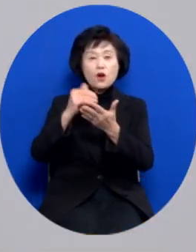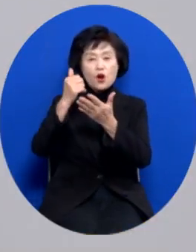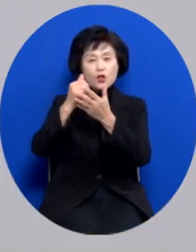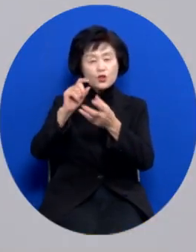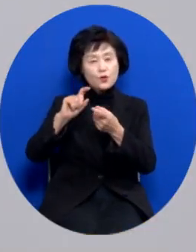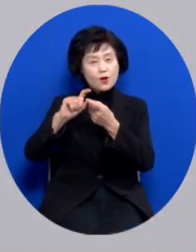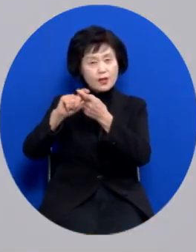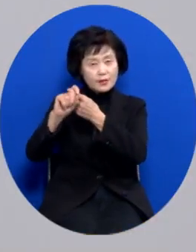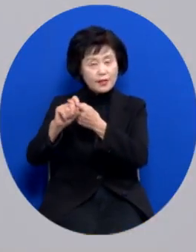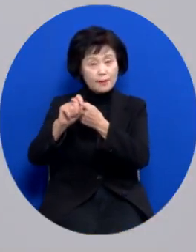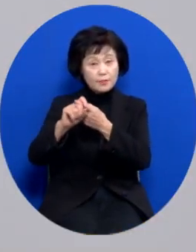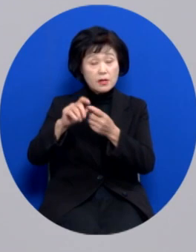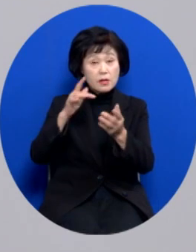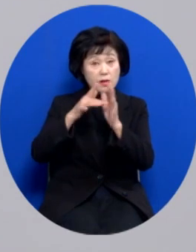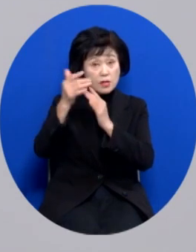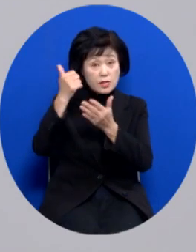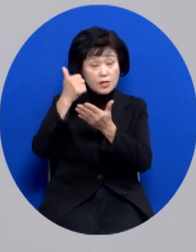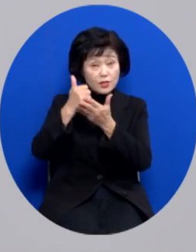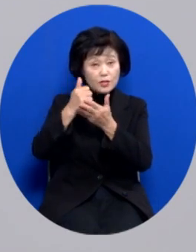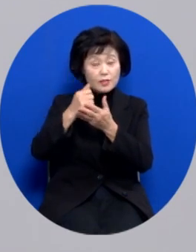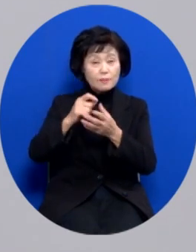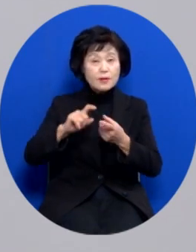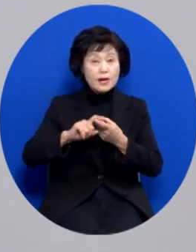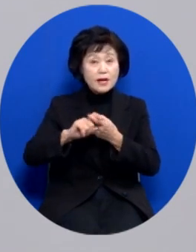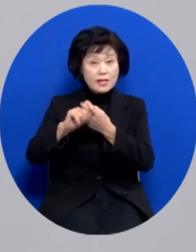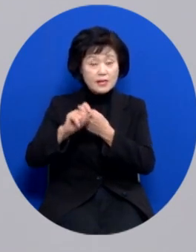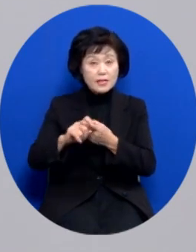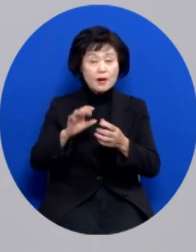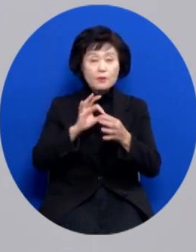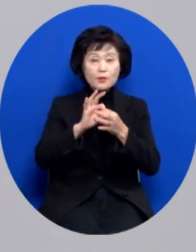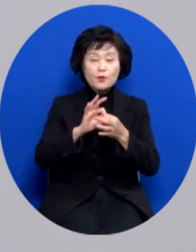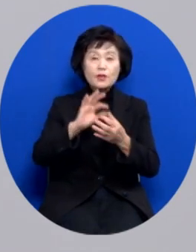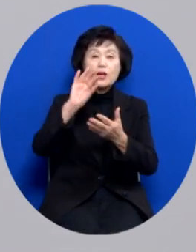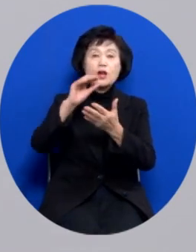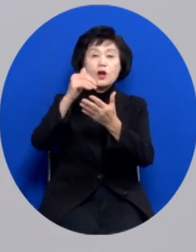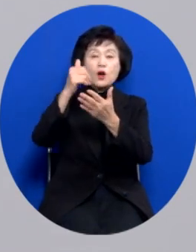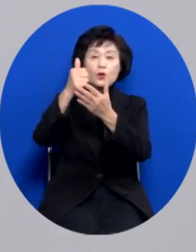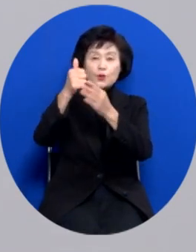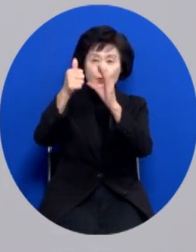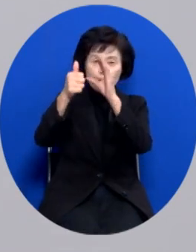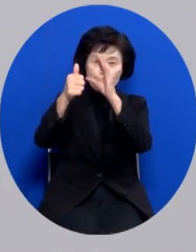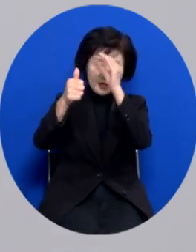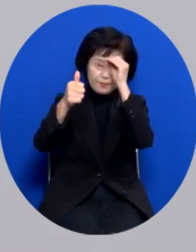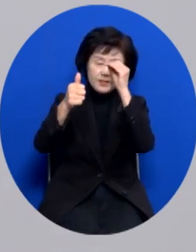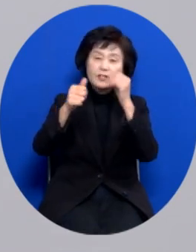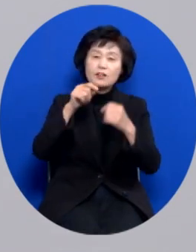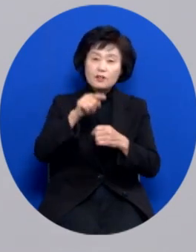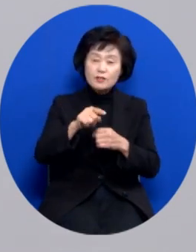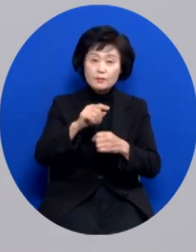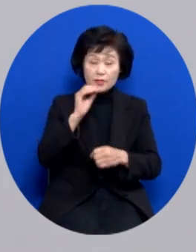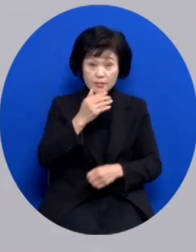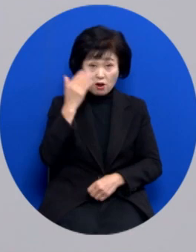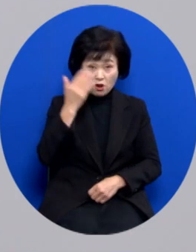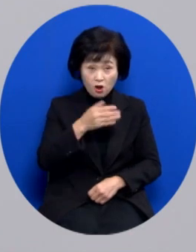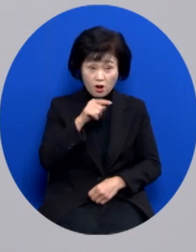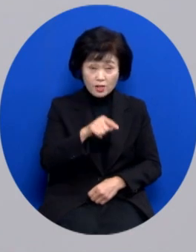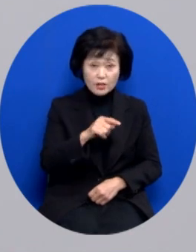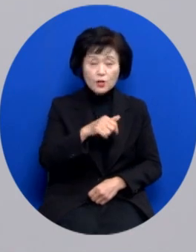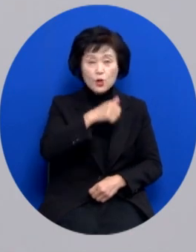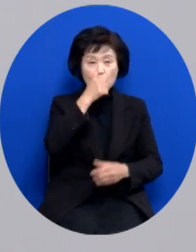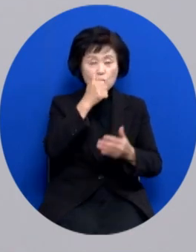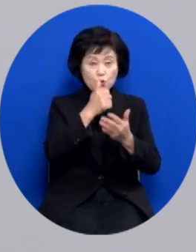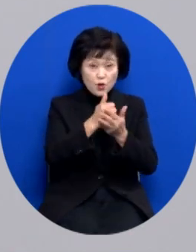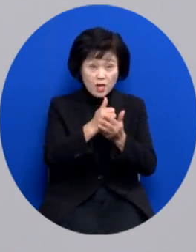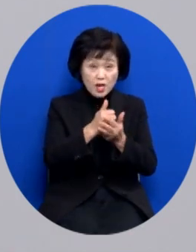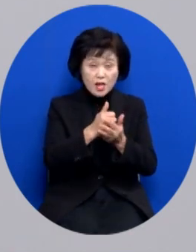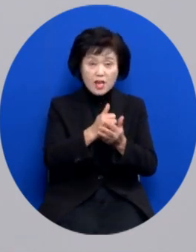그리스도 예수님과의 연합을 통해 그리스도의 성품을 닮아가는 것입니다. 성결은 죄를 이기는 능력에서